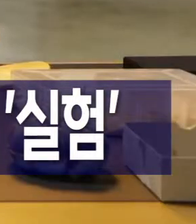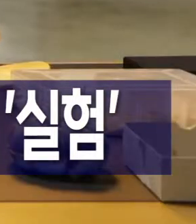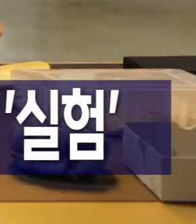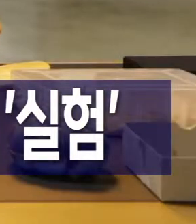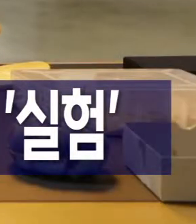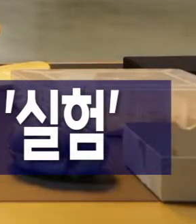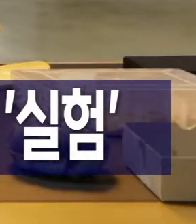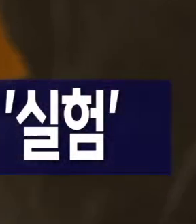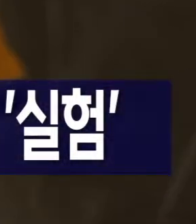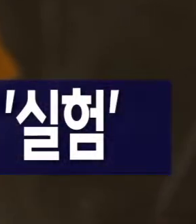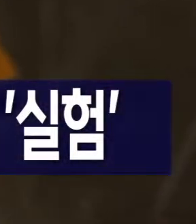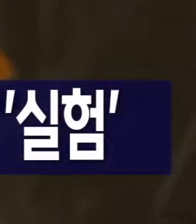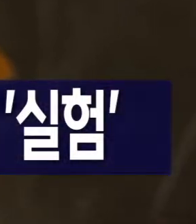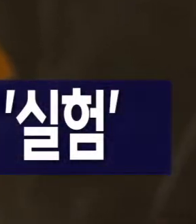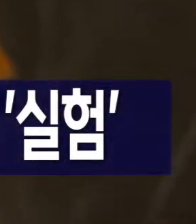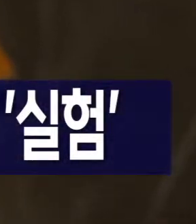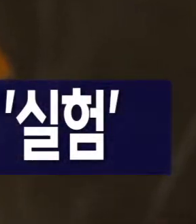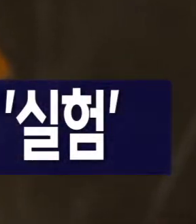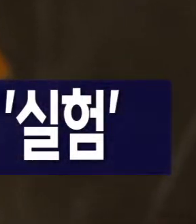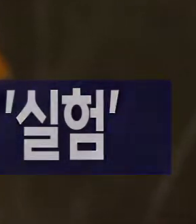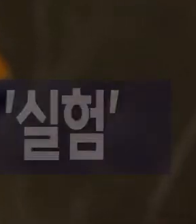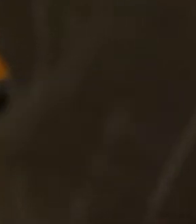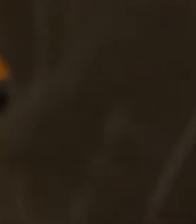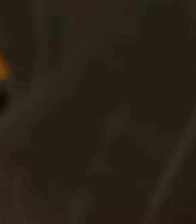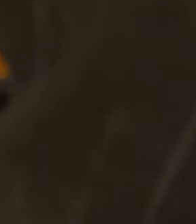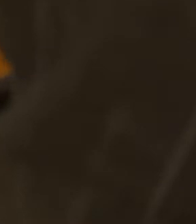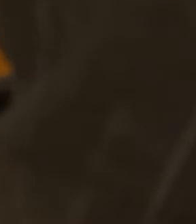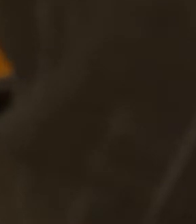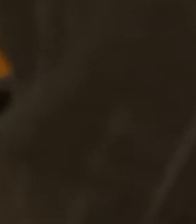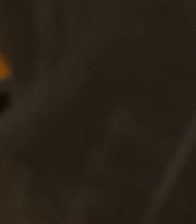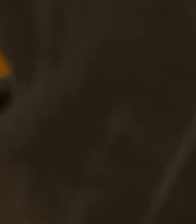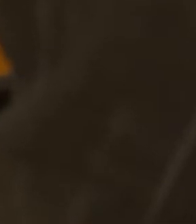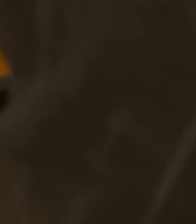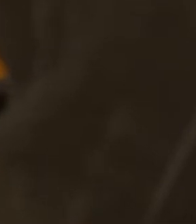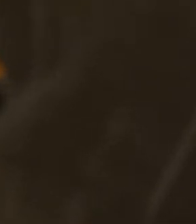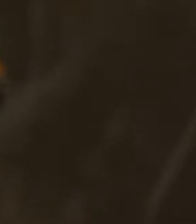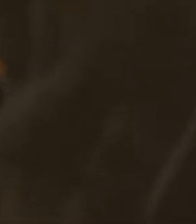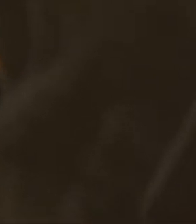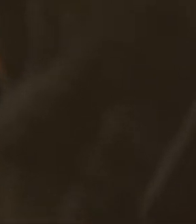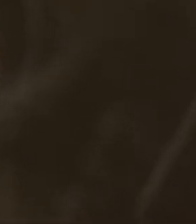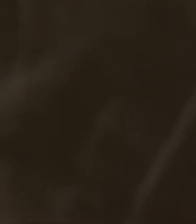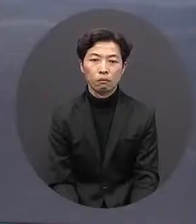소재로 장신구를 만드는 전은미 작가를 만났습니다.